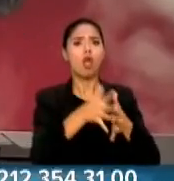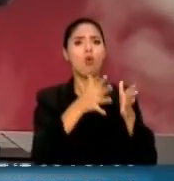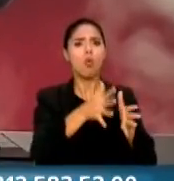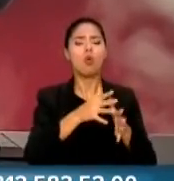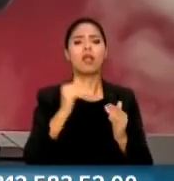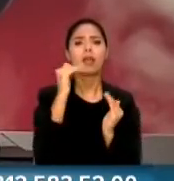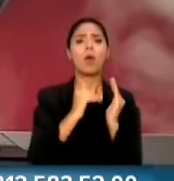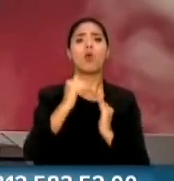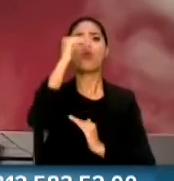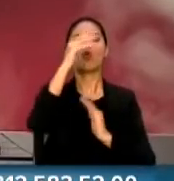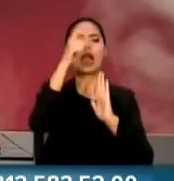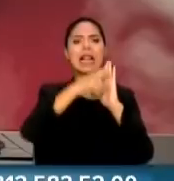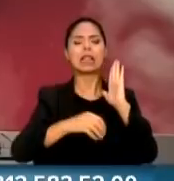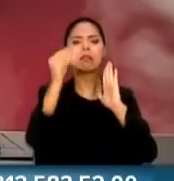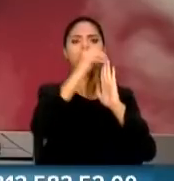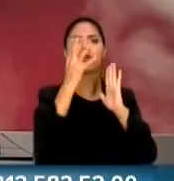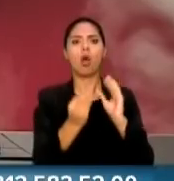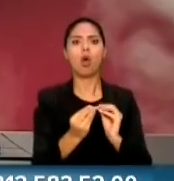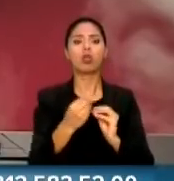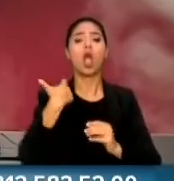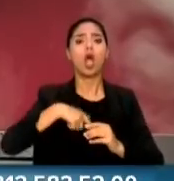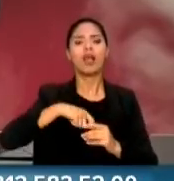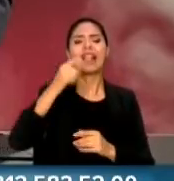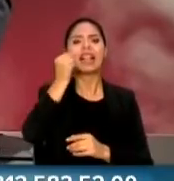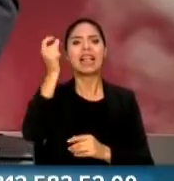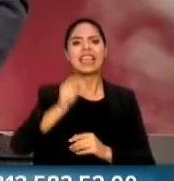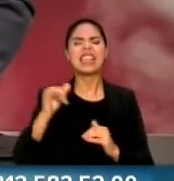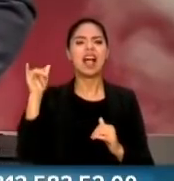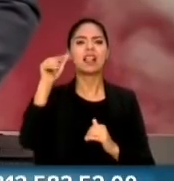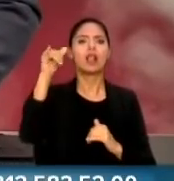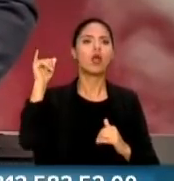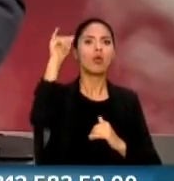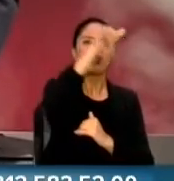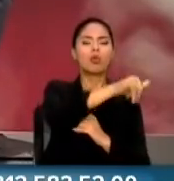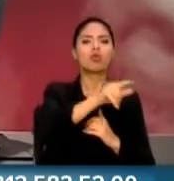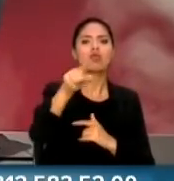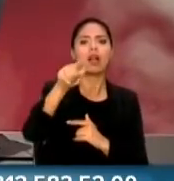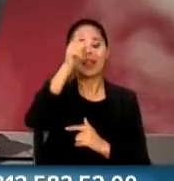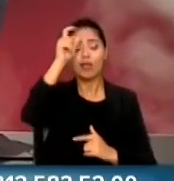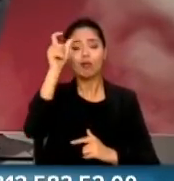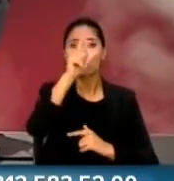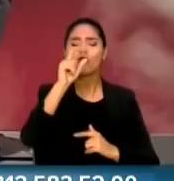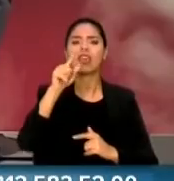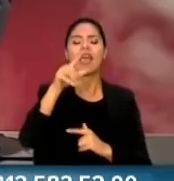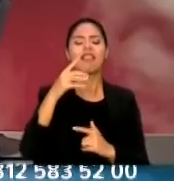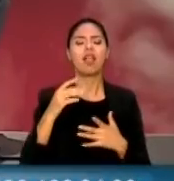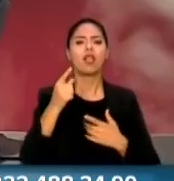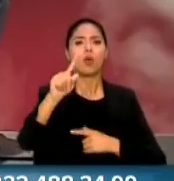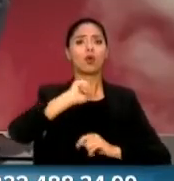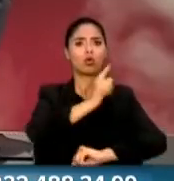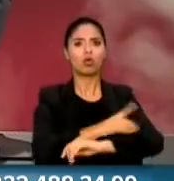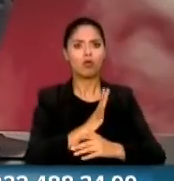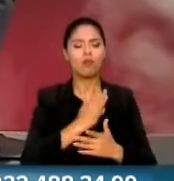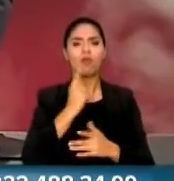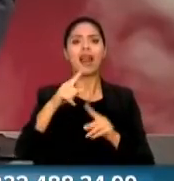listesinde üst sıralara tırmandı. Özellikle insansız hava araçları kategorisi Türkiye'nin en iddialı olduğu alan. Akıncı